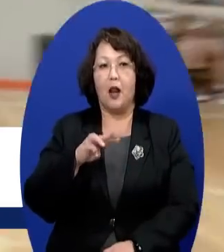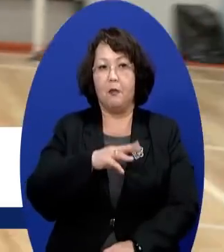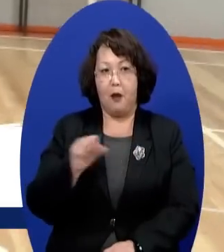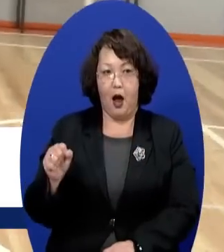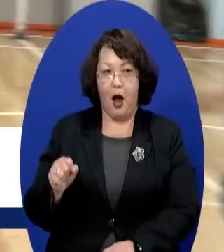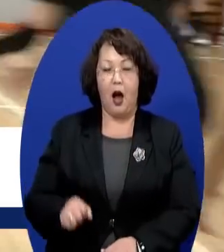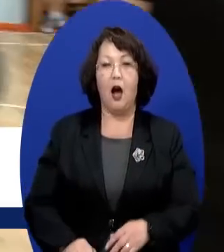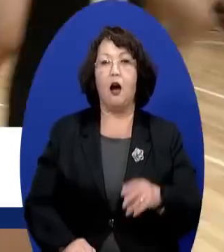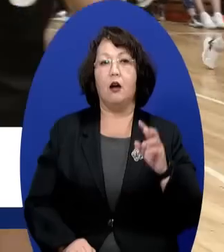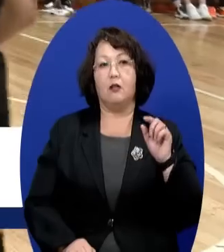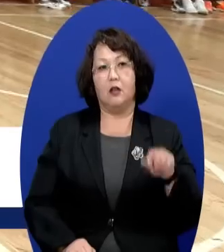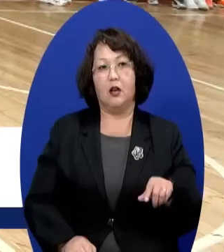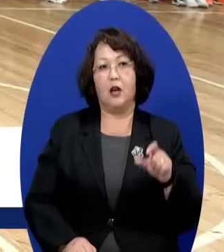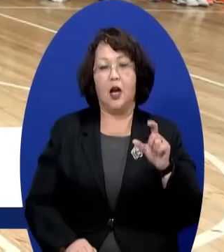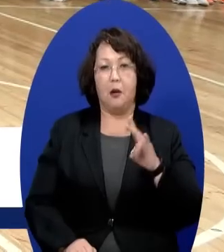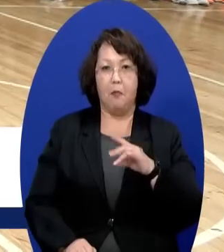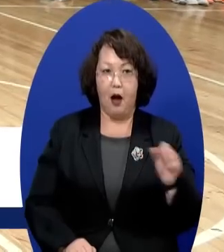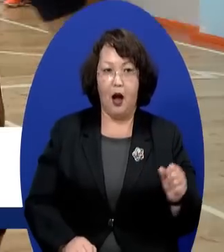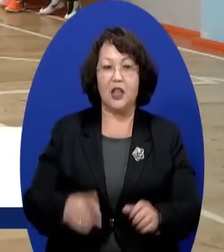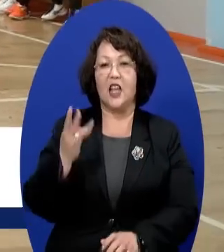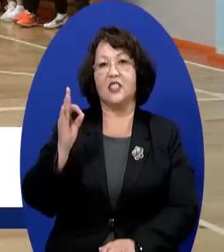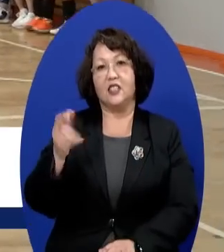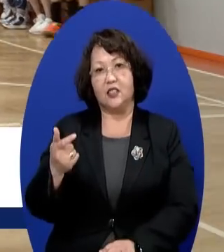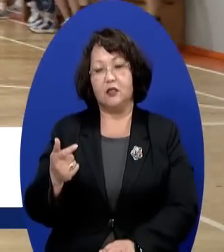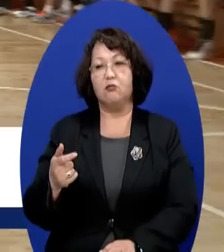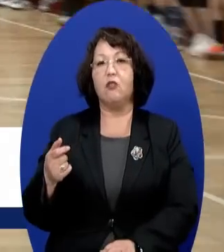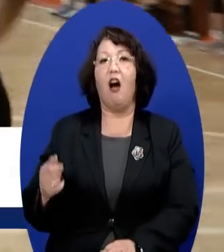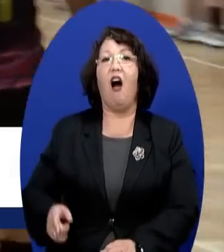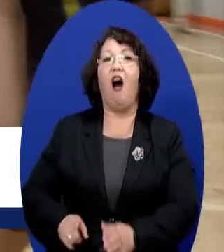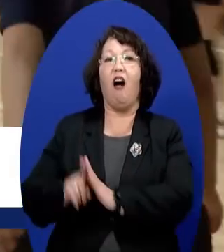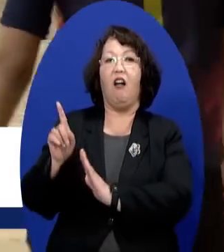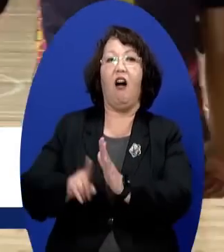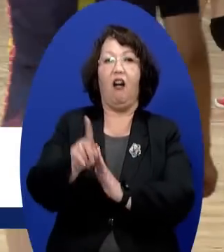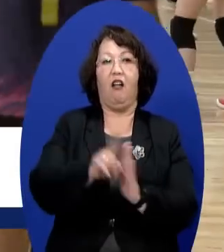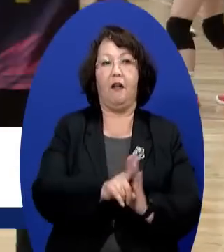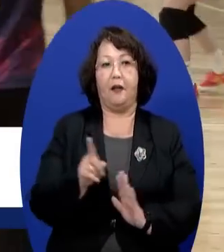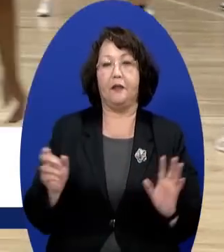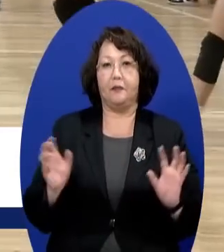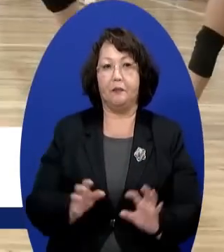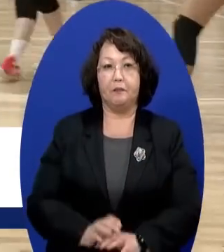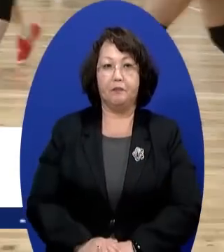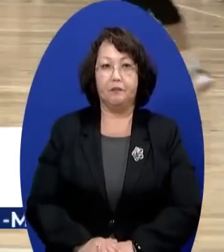Кингрүү клубээс Инхот, Дабл Бол клубээс Нандин Цэцэгнар Натур Мед ноён клубын өсврийн тэмцээнд оролцож байна.